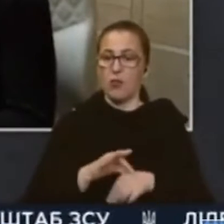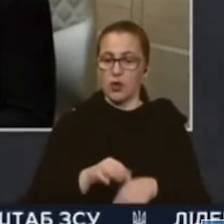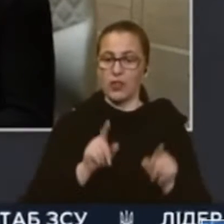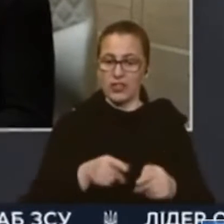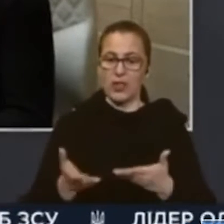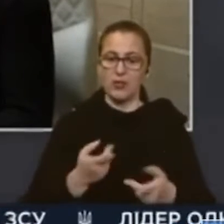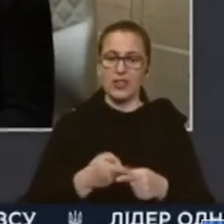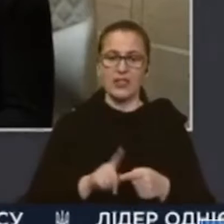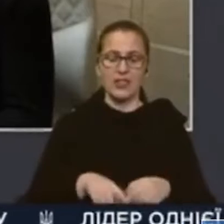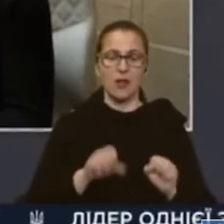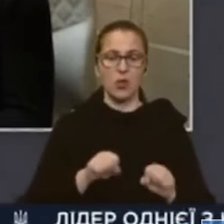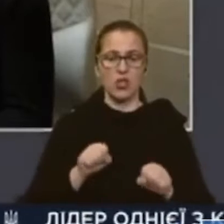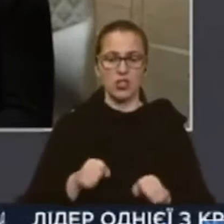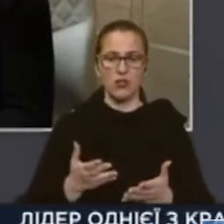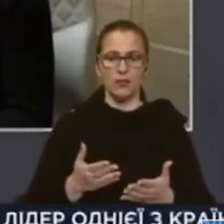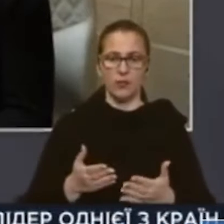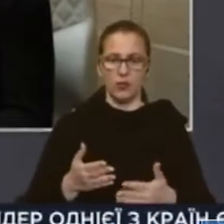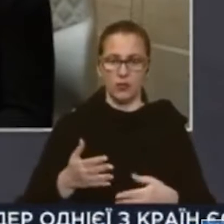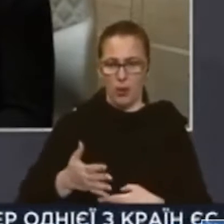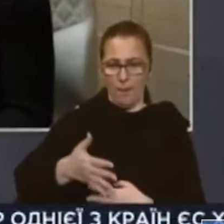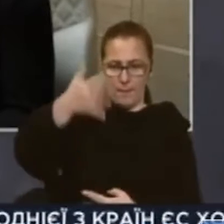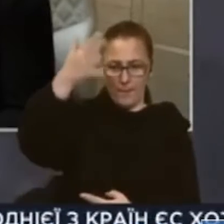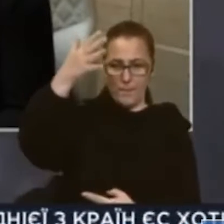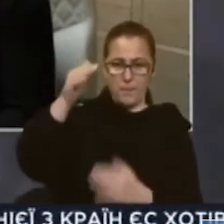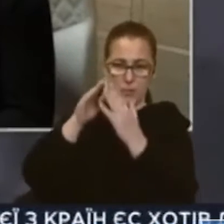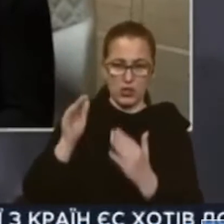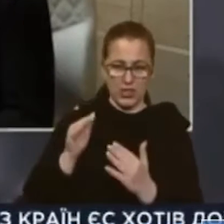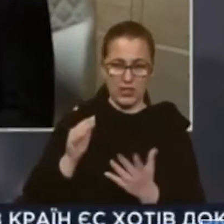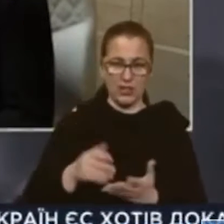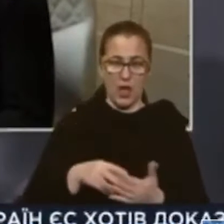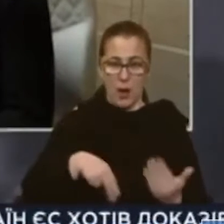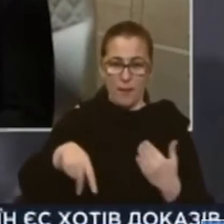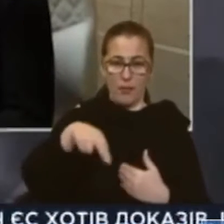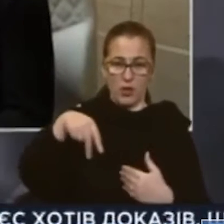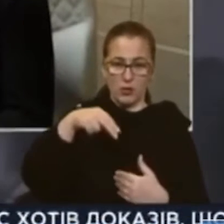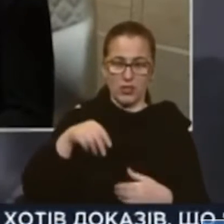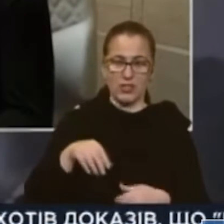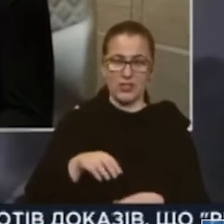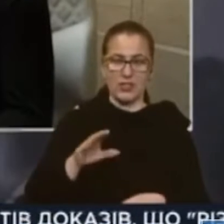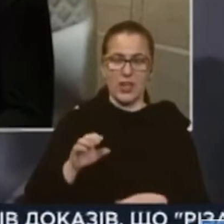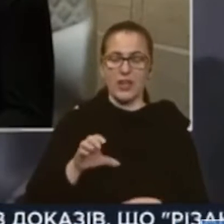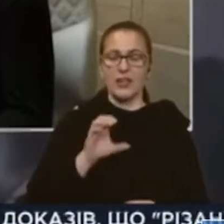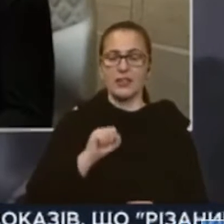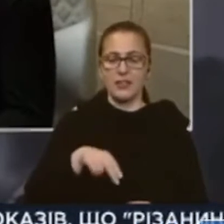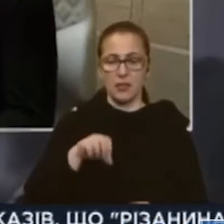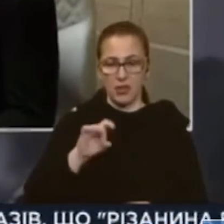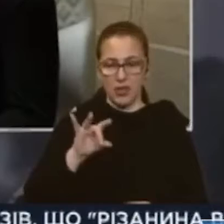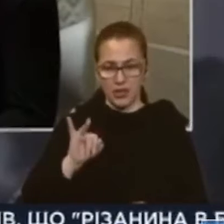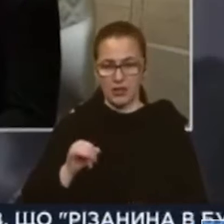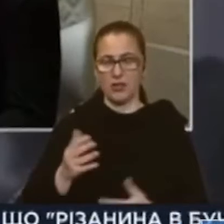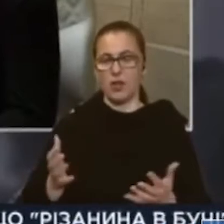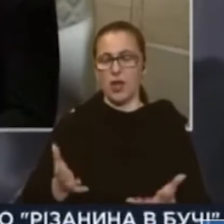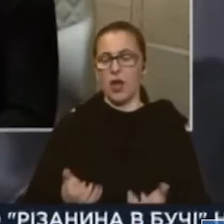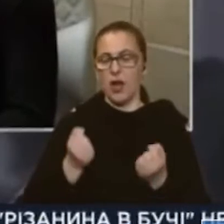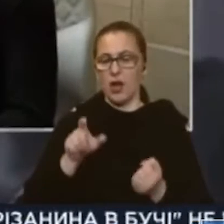можливо, наприклад, великоповерхові будинки. Пройшлися сапери, пройшлися відповідні рятувальники,